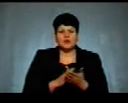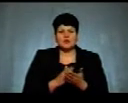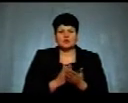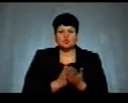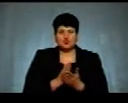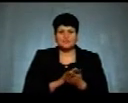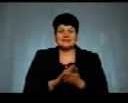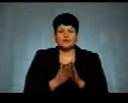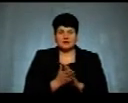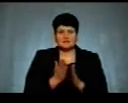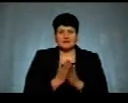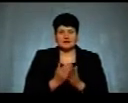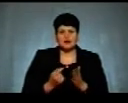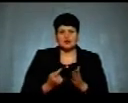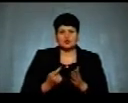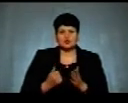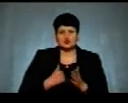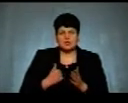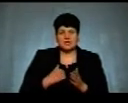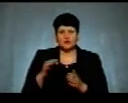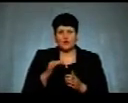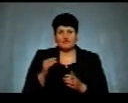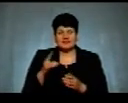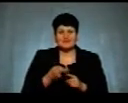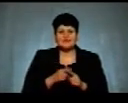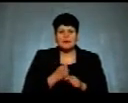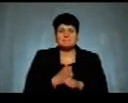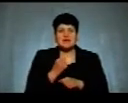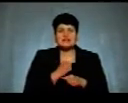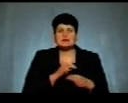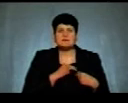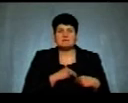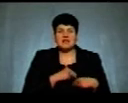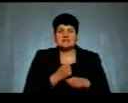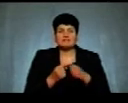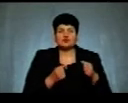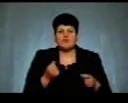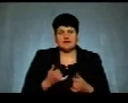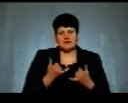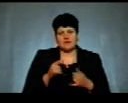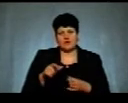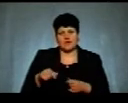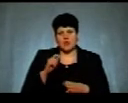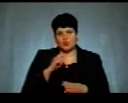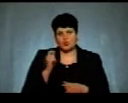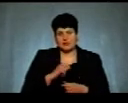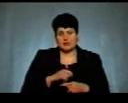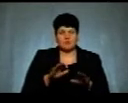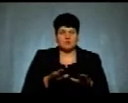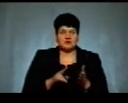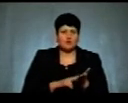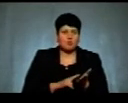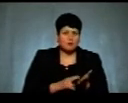для солдат, для офіцерів, це є працевлаштування для громадян України. Тому по місцю